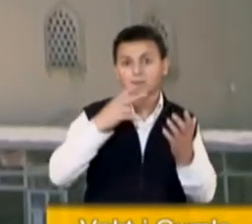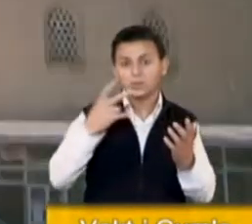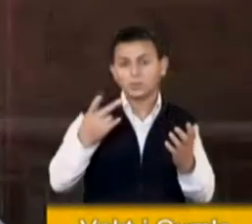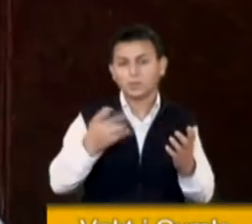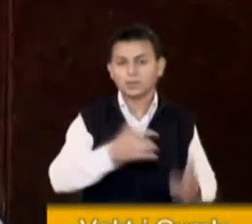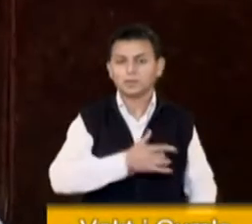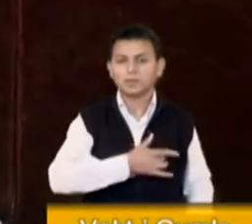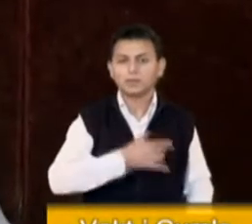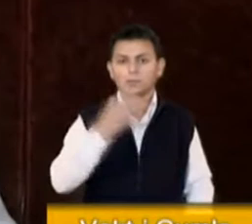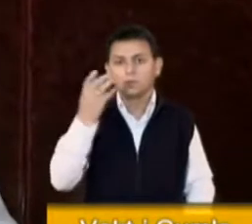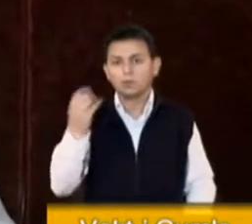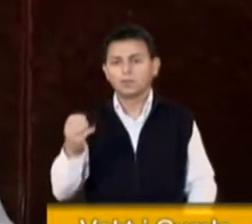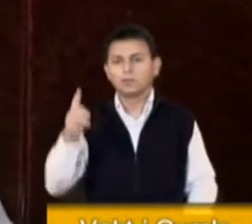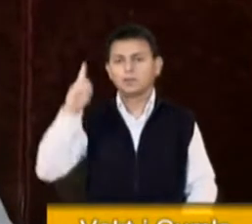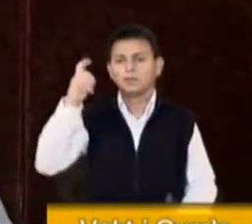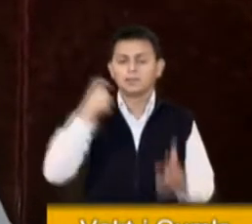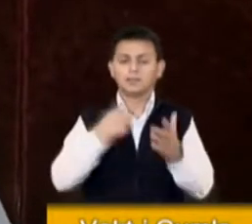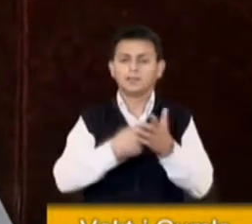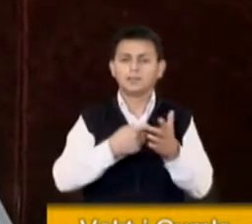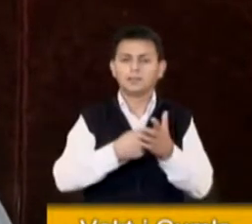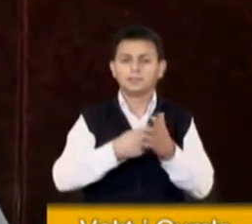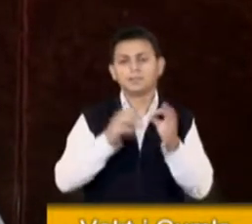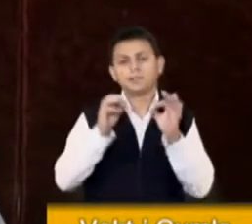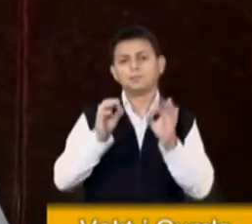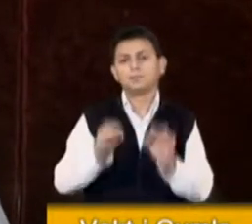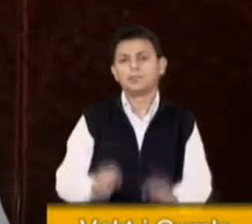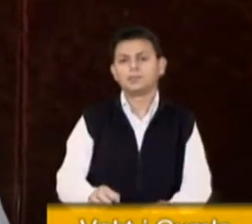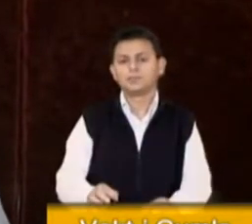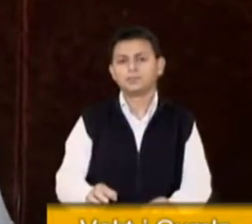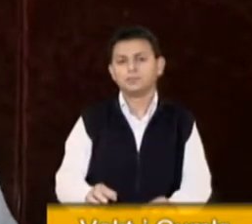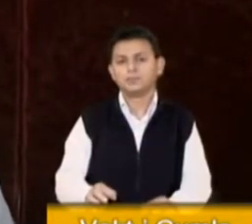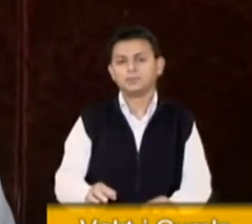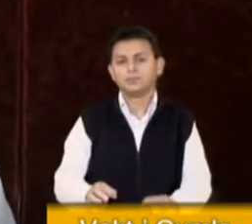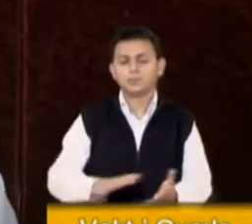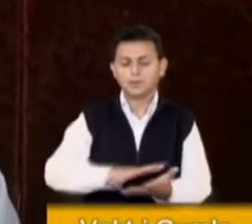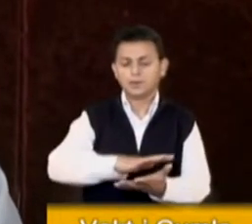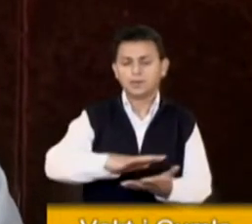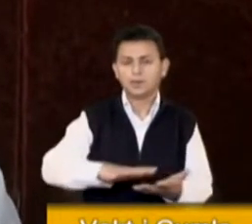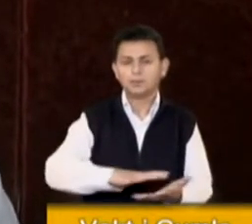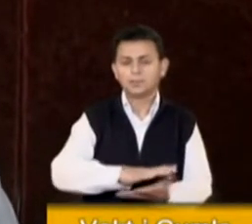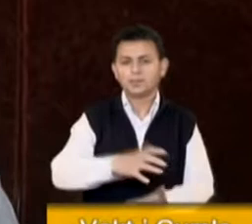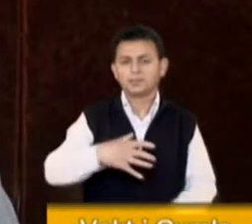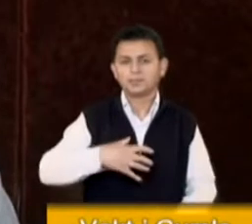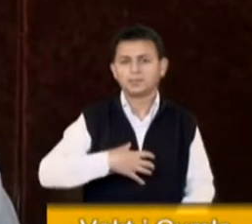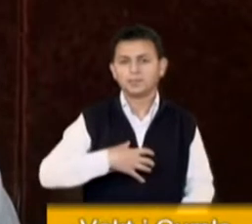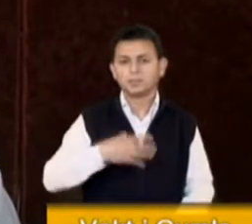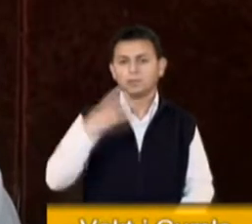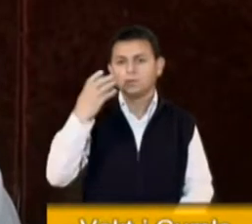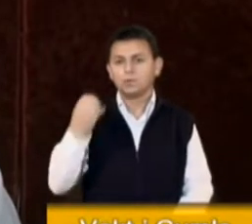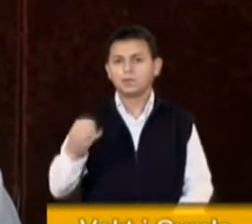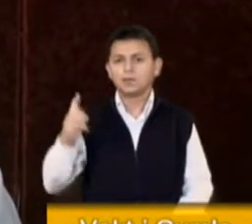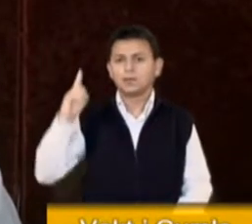Velhamdülillahi rabbil alamin. Ves salatu vesselamu ala rasulina Muhammedin ve ala alihi ve